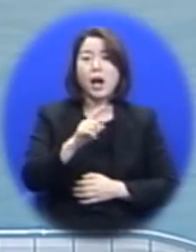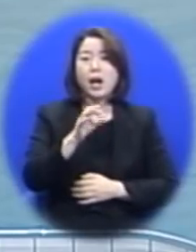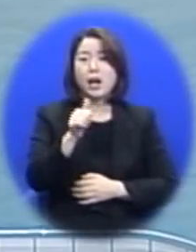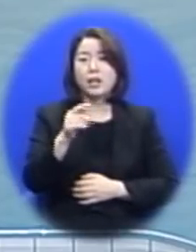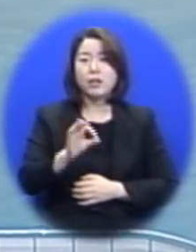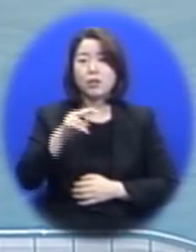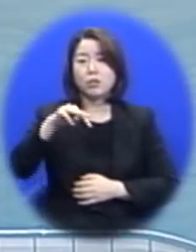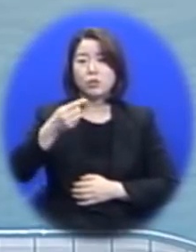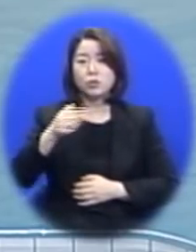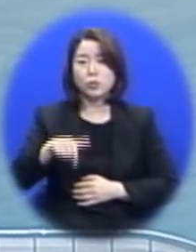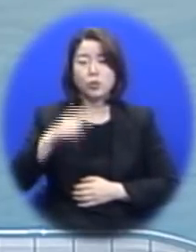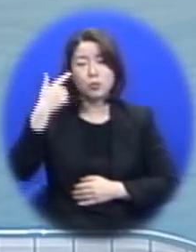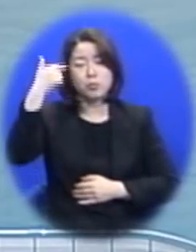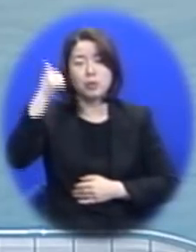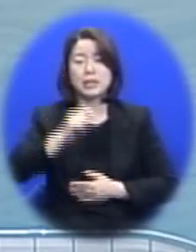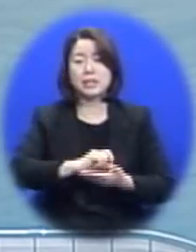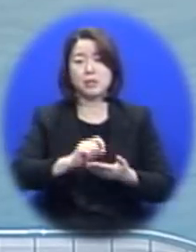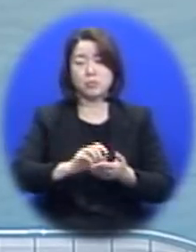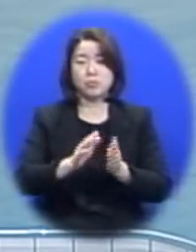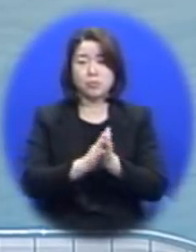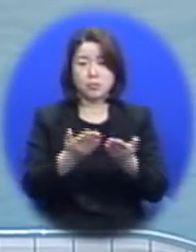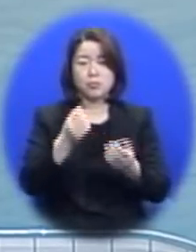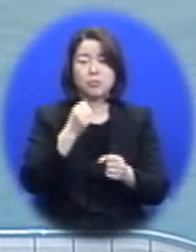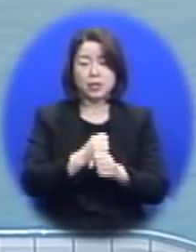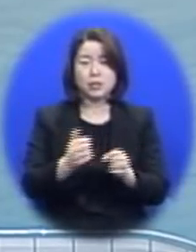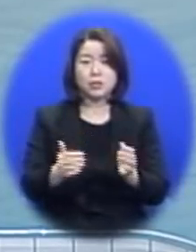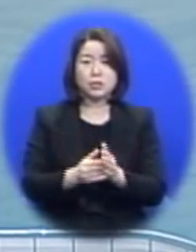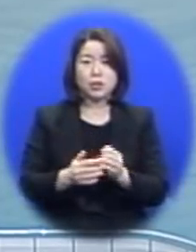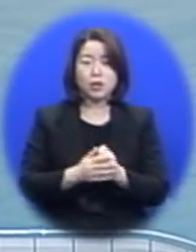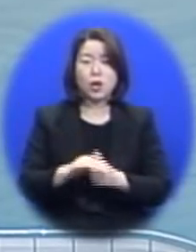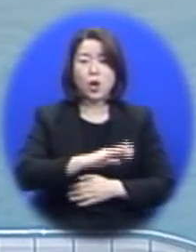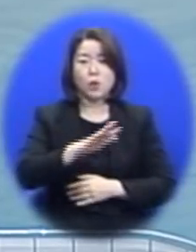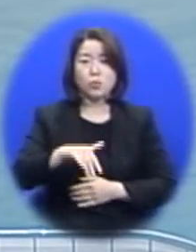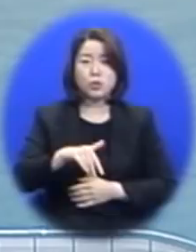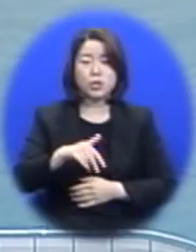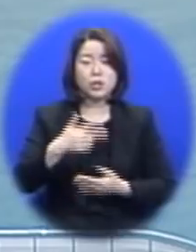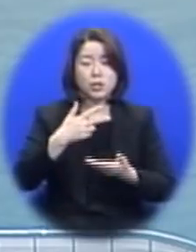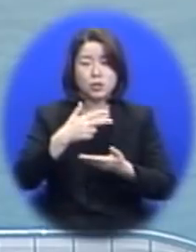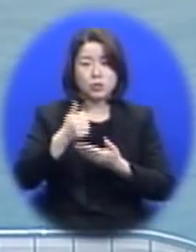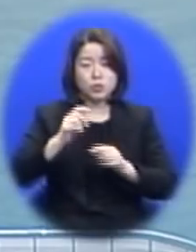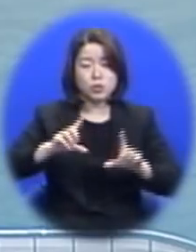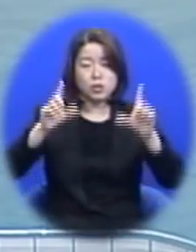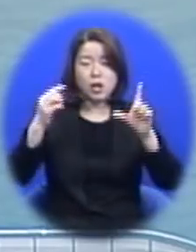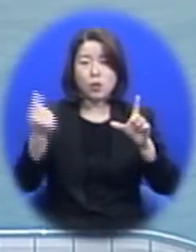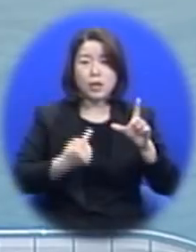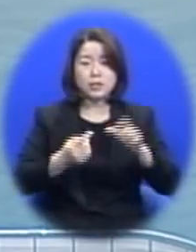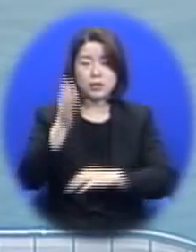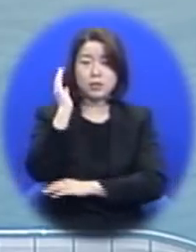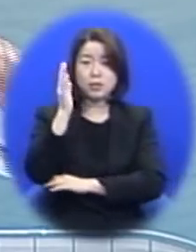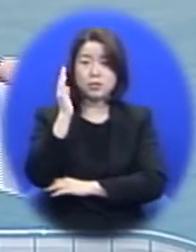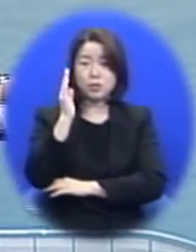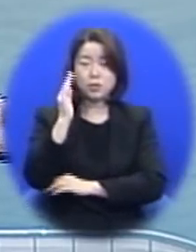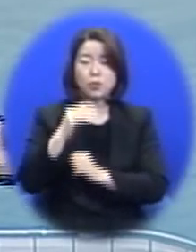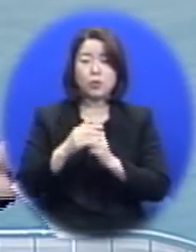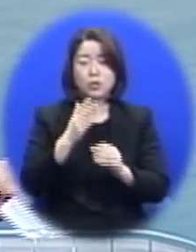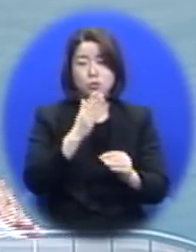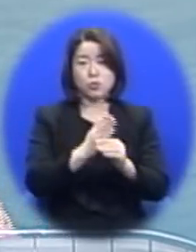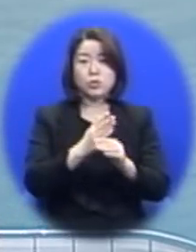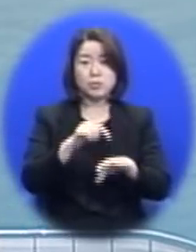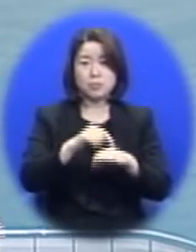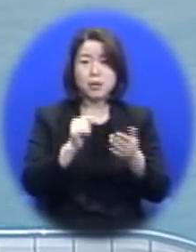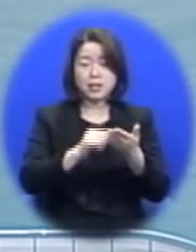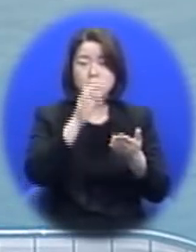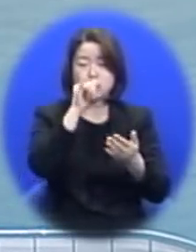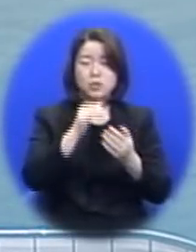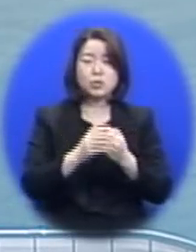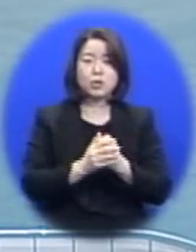책입니다. 하영록 목사님이 저희 교회에 오셔서 주일 예배 때 했던 설교예요. 이 책 내용의 핵심이.